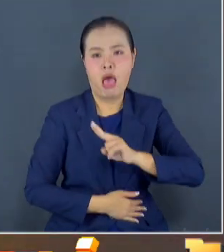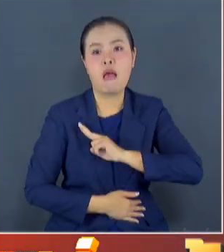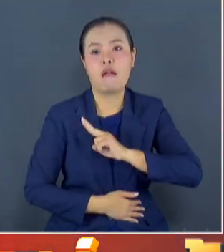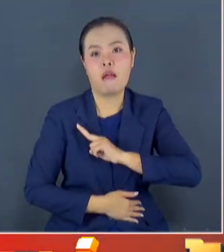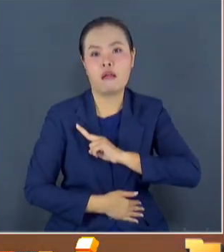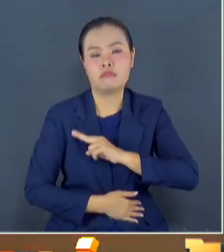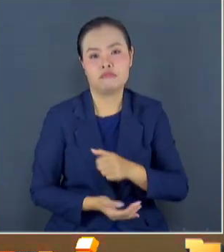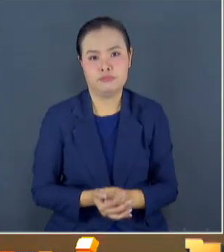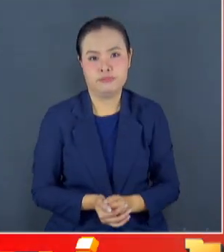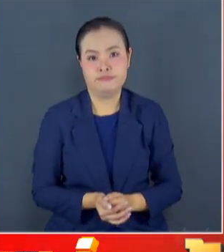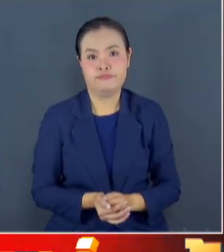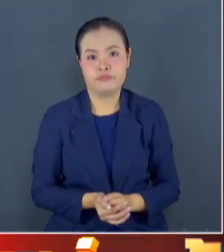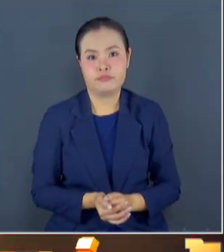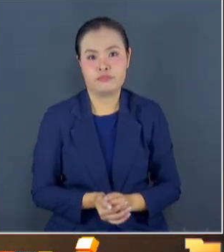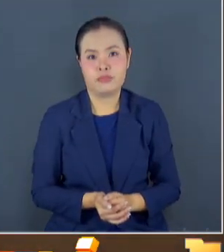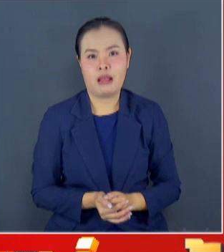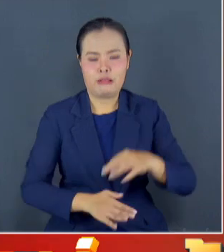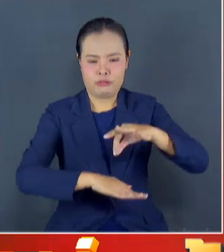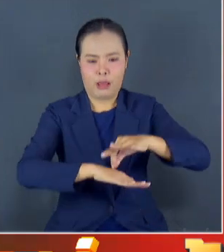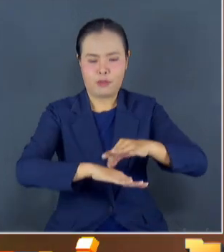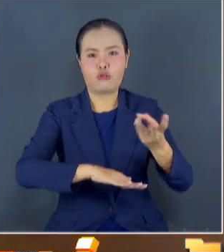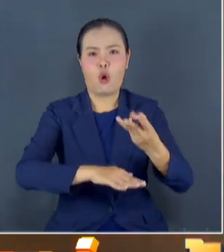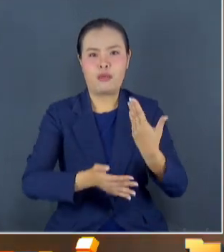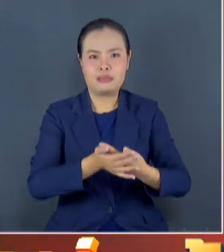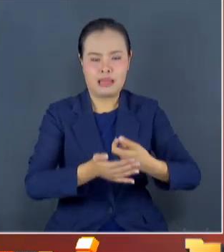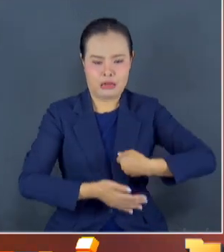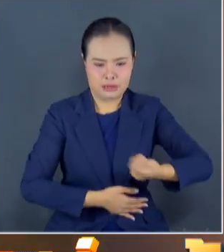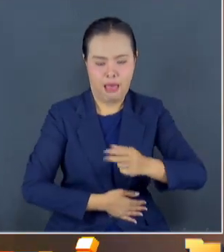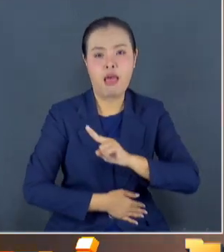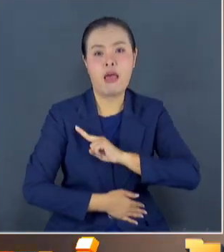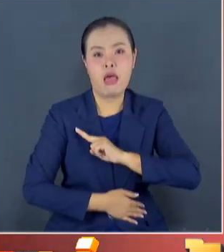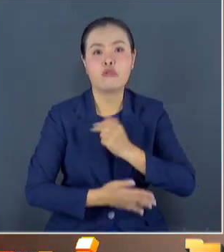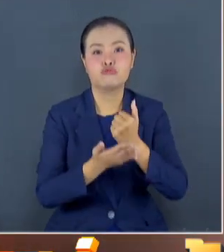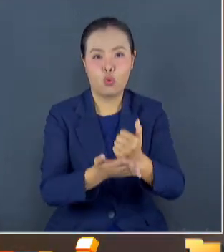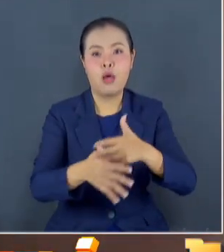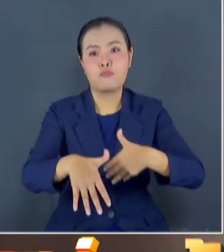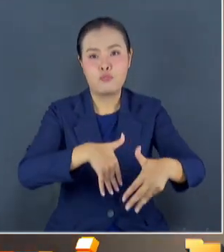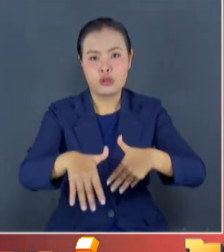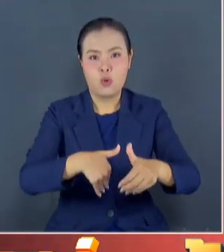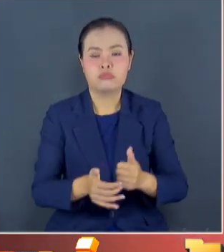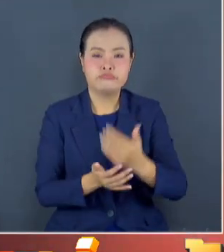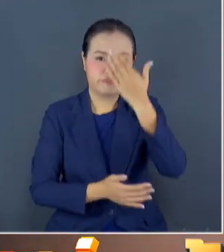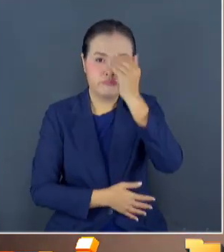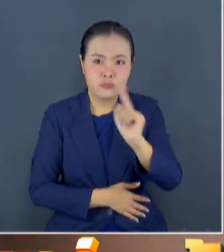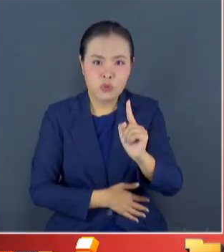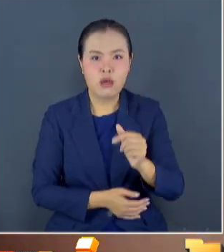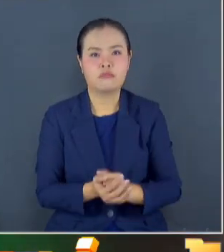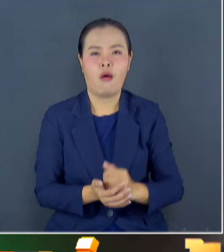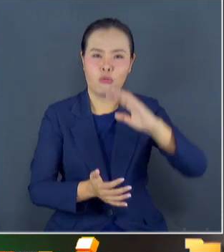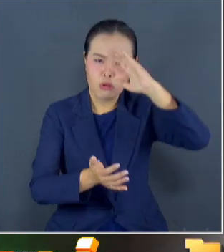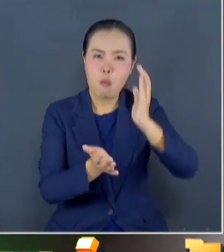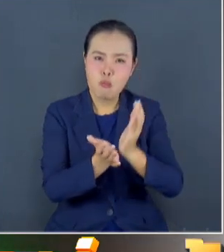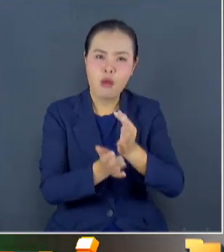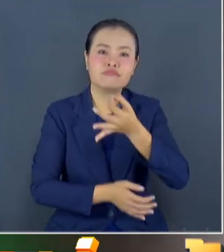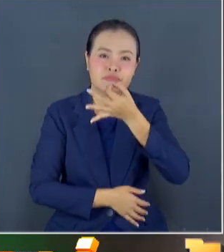อย่าง10ตำรวจเอกธนวันเป็นตำรวจชั้นผู้น้อยบางทีควักเงินส่วนตัวด้วยนะฮะในการช่วยเหลือพี่น้องประชาชนแต่เพราะอะไรฮะเพราะความเป็นตำรวจนั่นเ